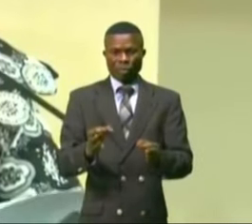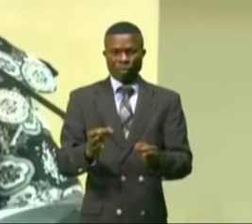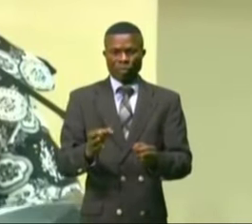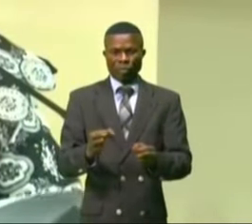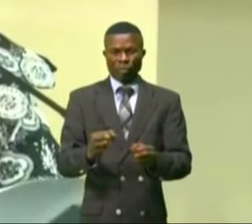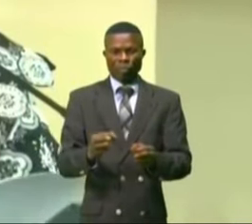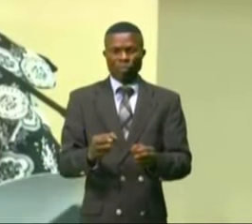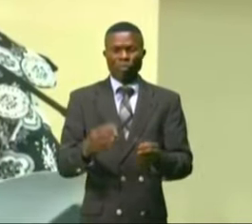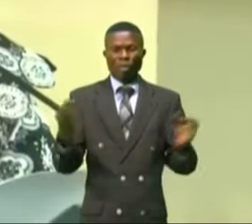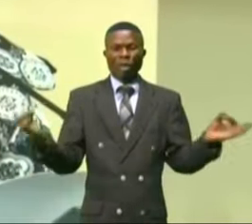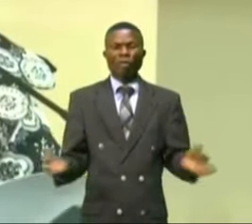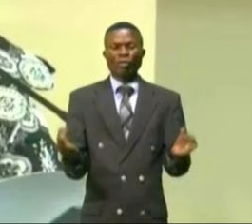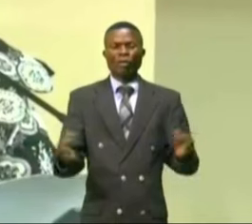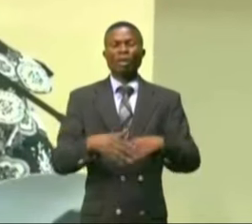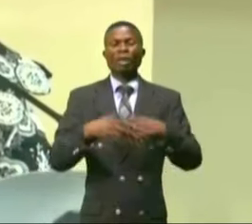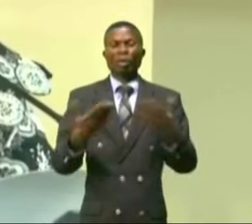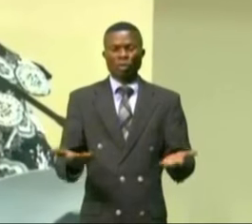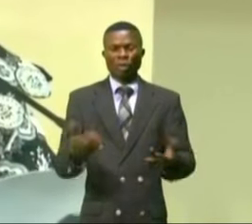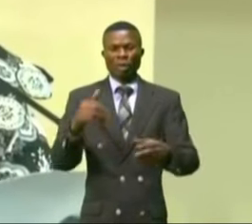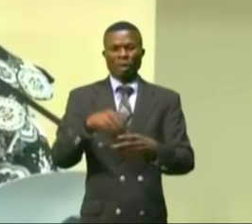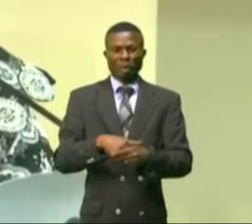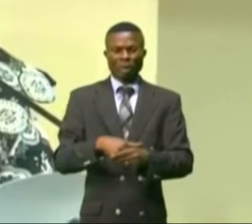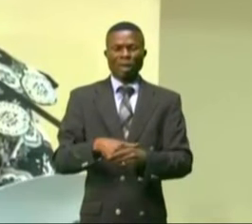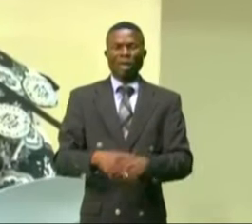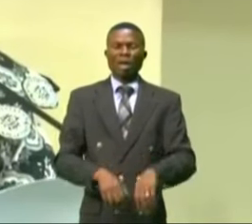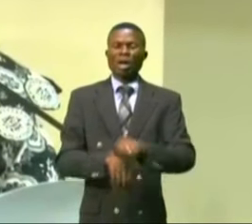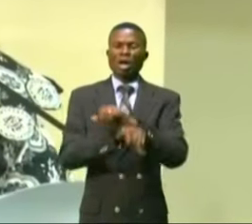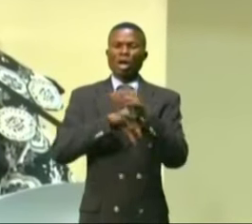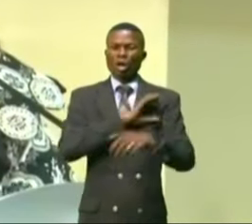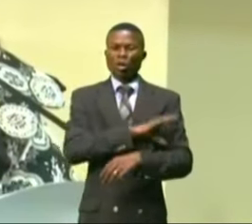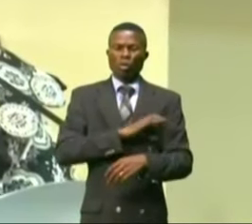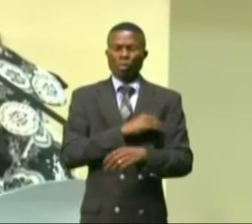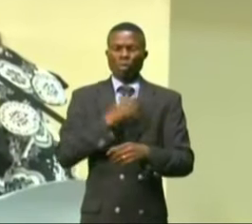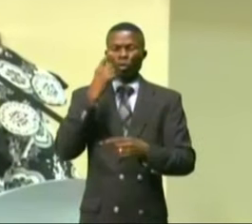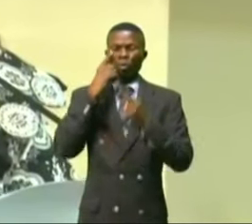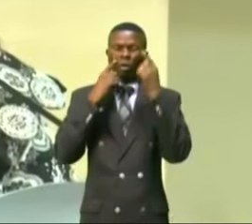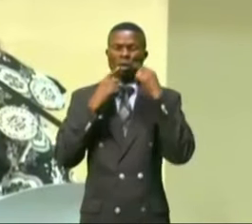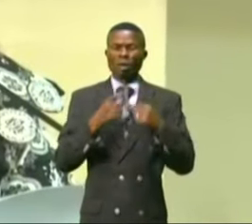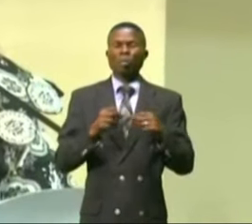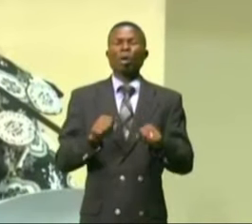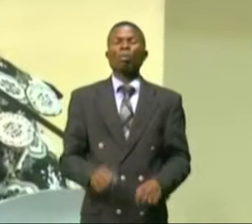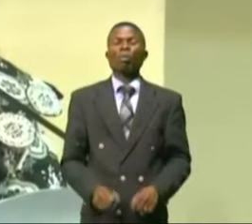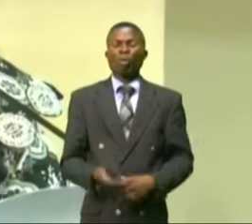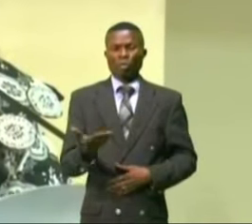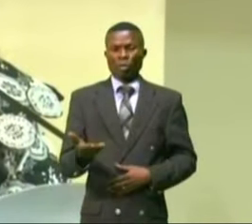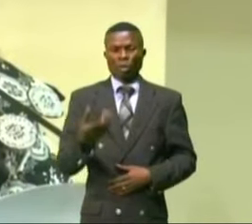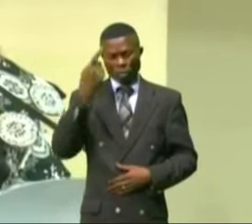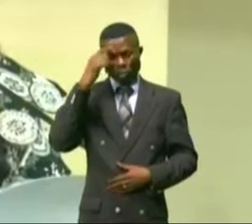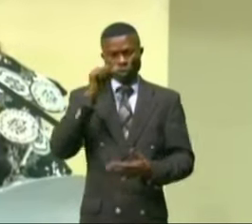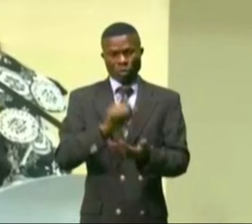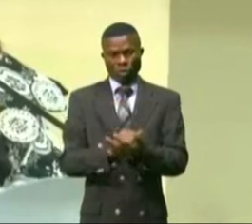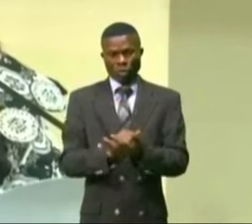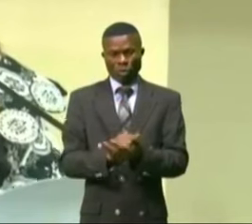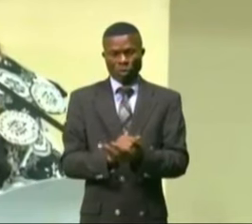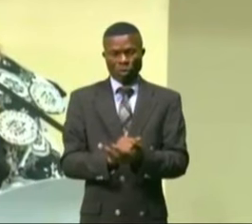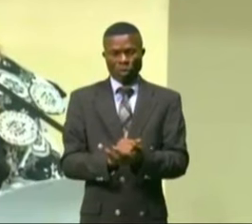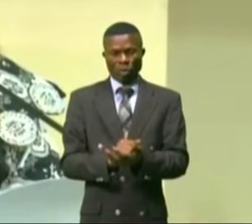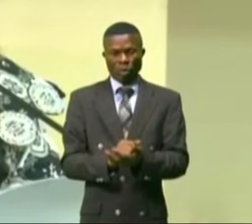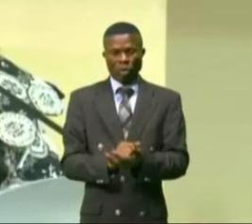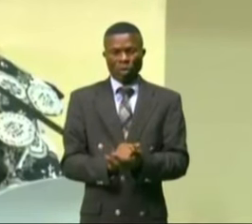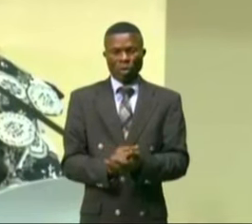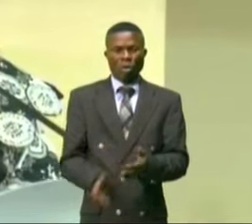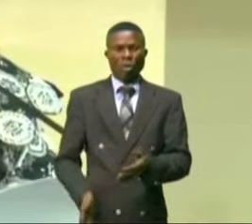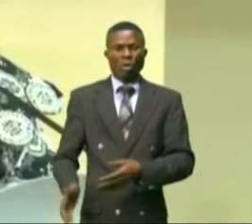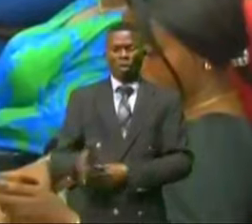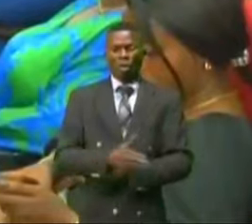sera célébrée dans une attitude de deuil. Pour ce faire, le port de la